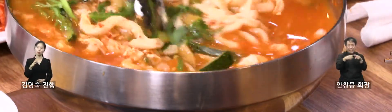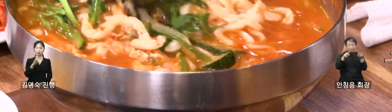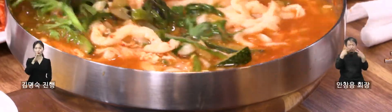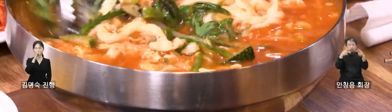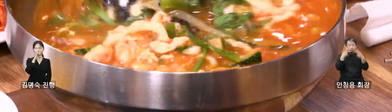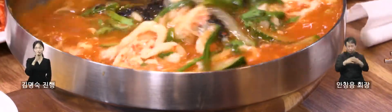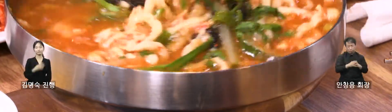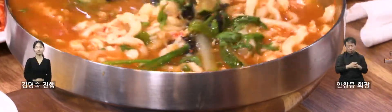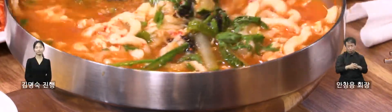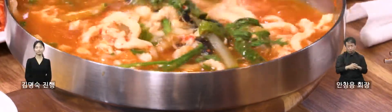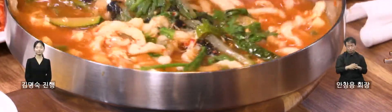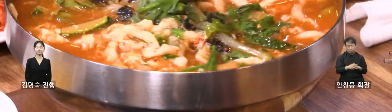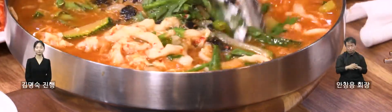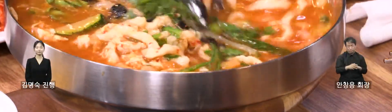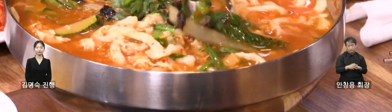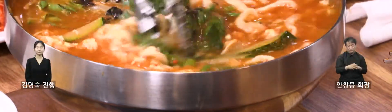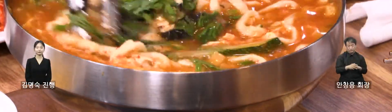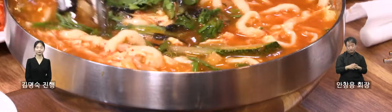예.